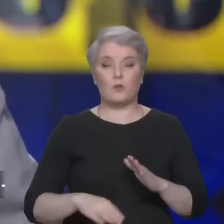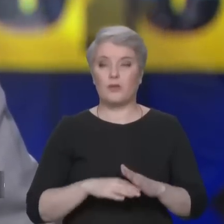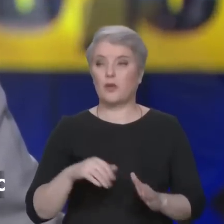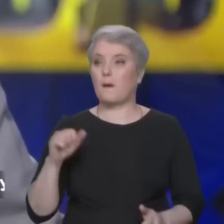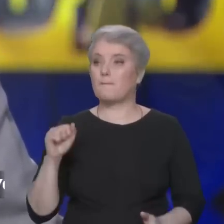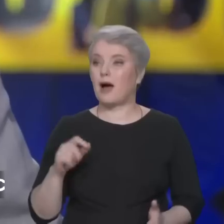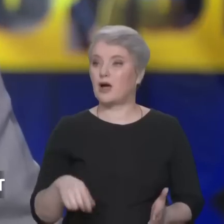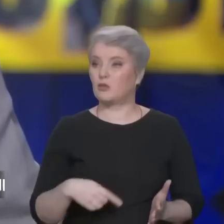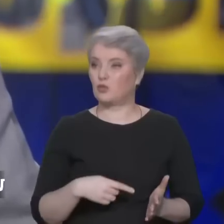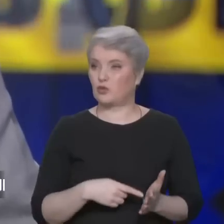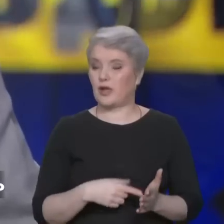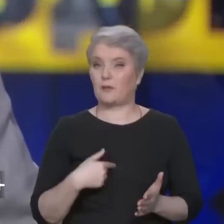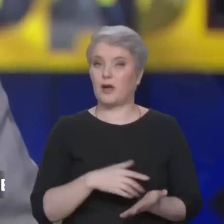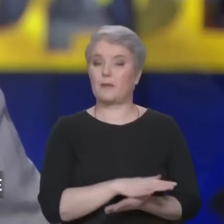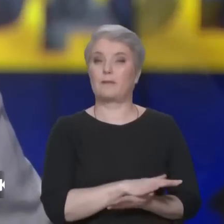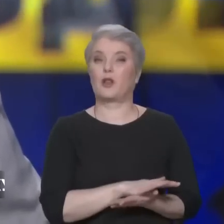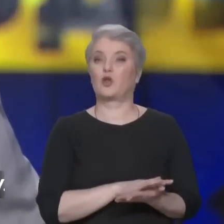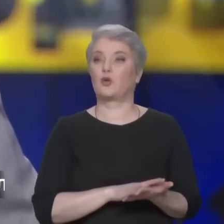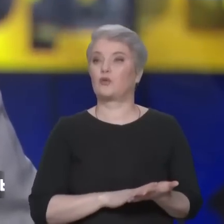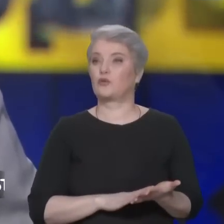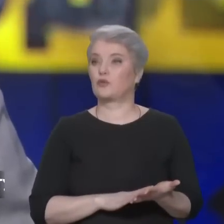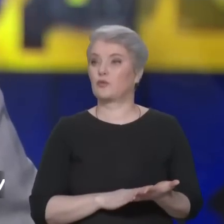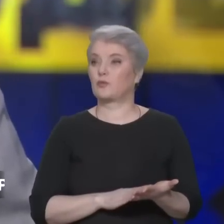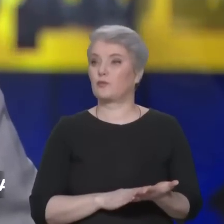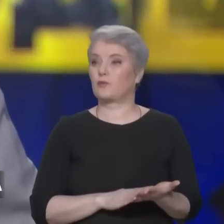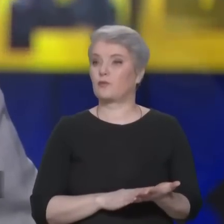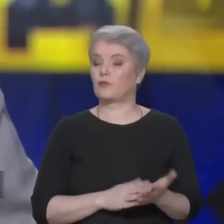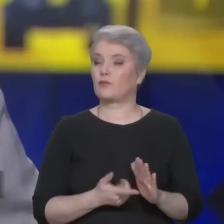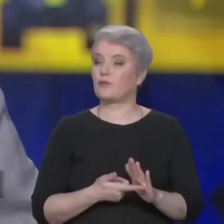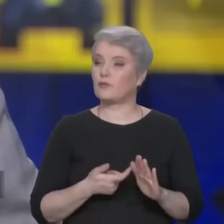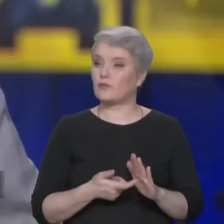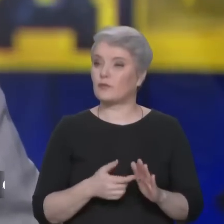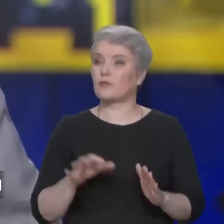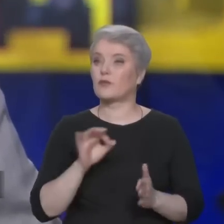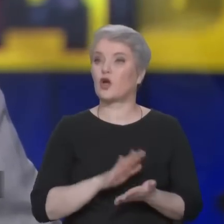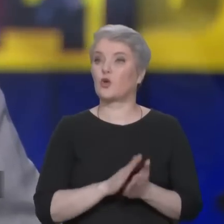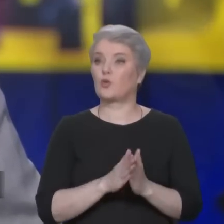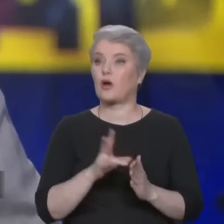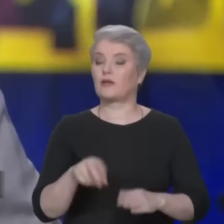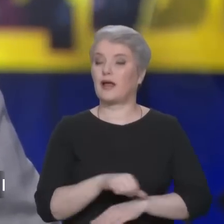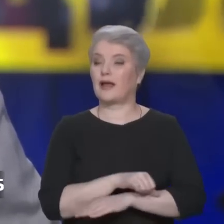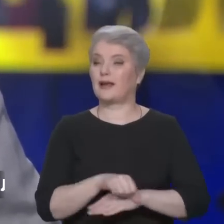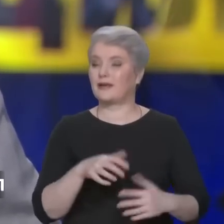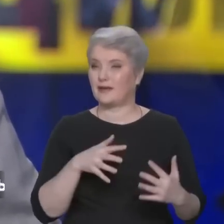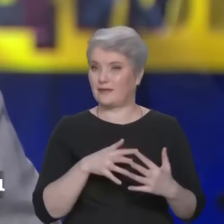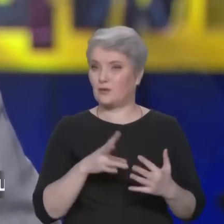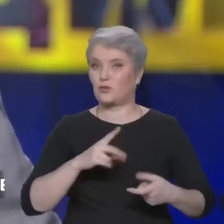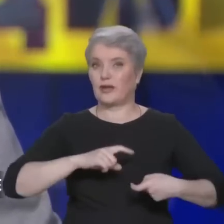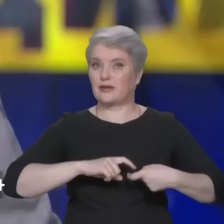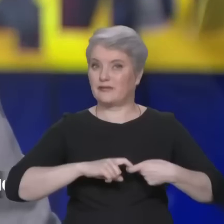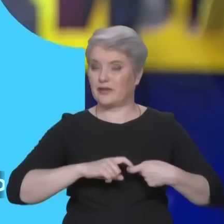зараз продовжимо, власне, лінію дізнаватись про ситуацію на лінії фронту. У нас є на